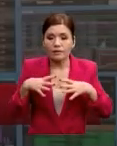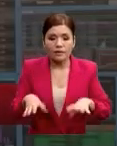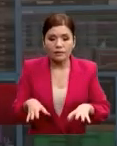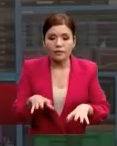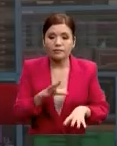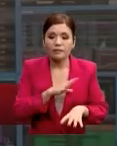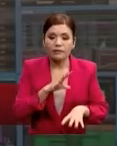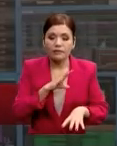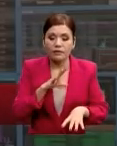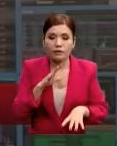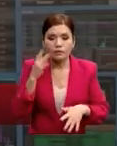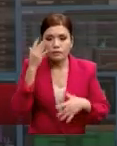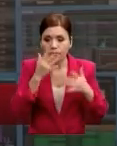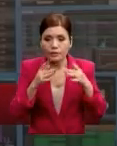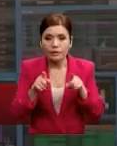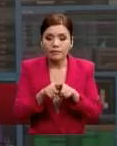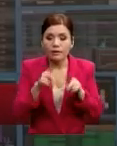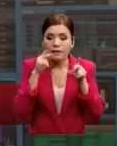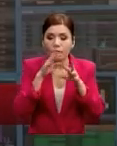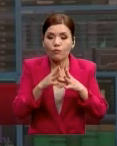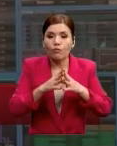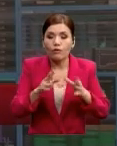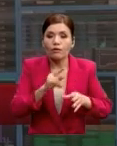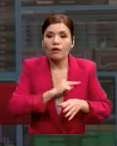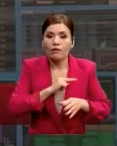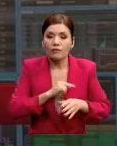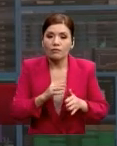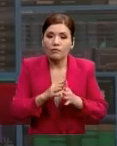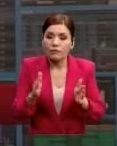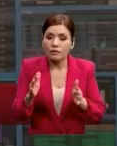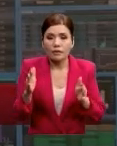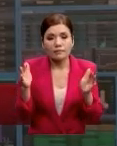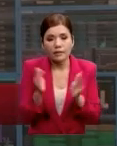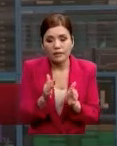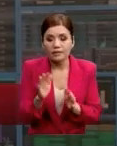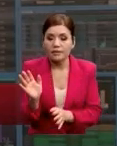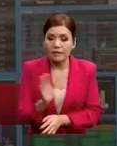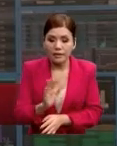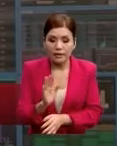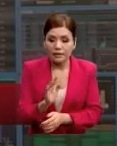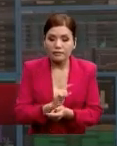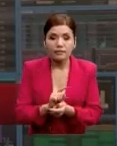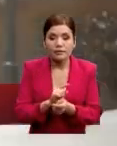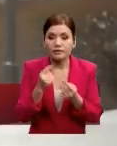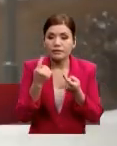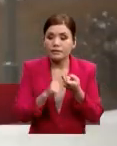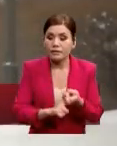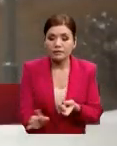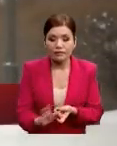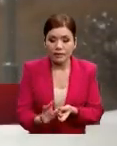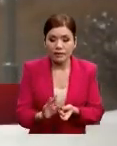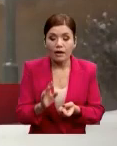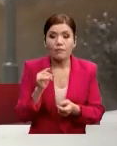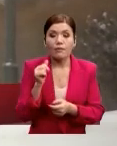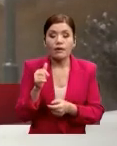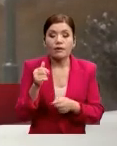некоторых даже есть заблуждение, что больше работать будут на час или меньше. Нет, конечно, это абсолютно с этим не связано. То есть по